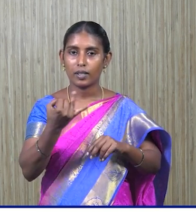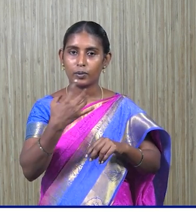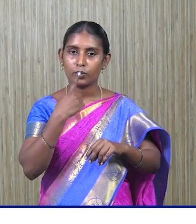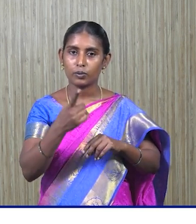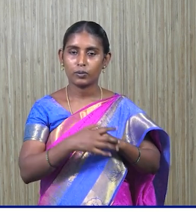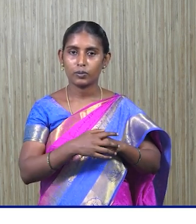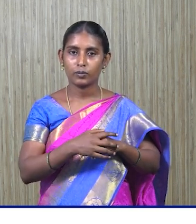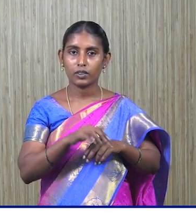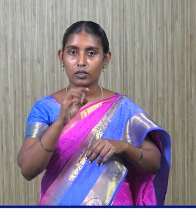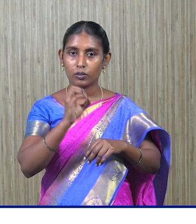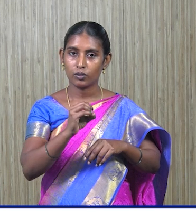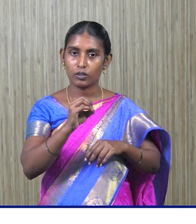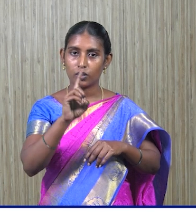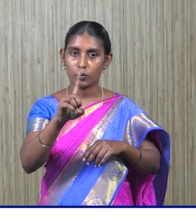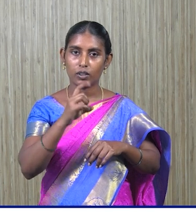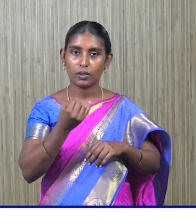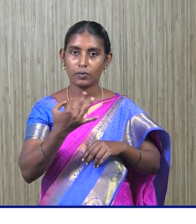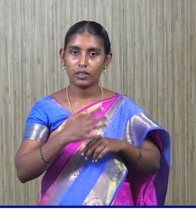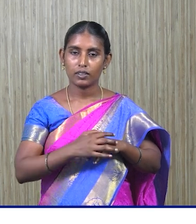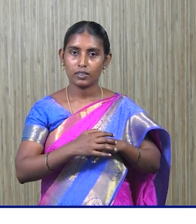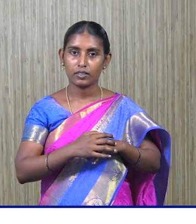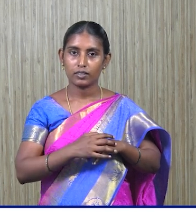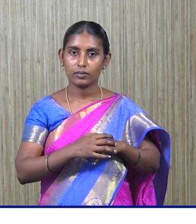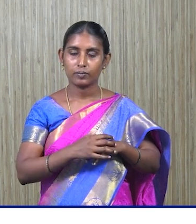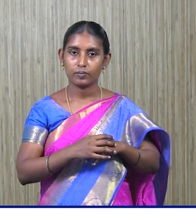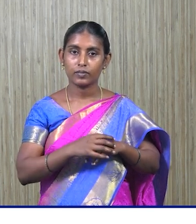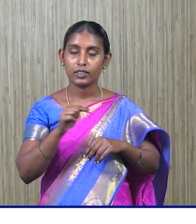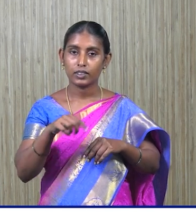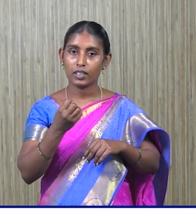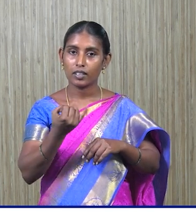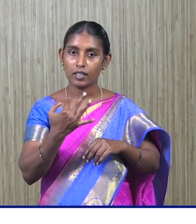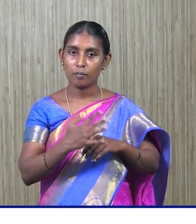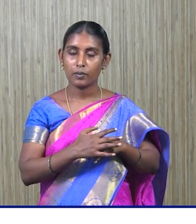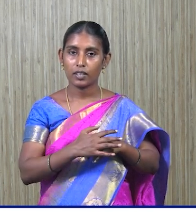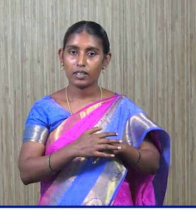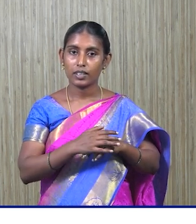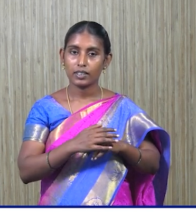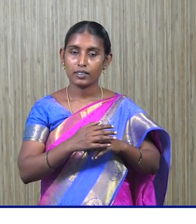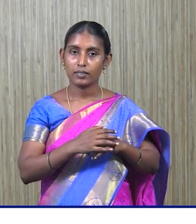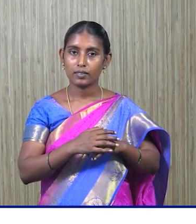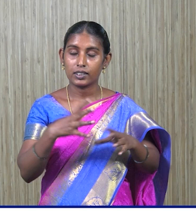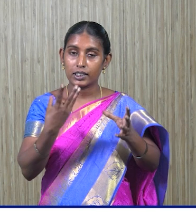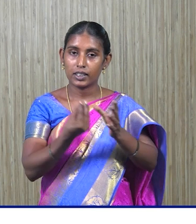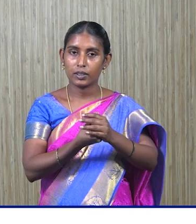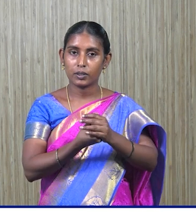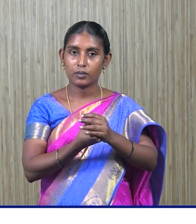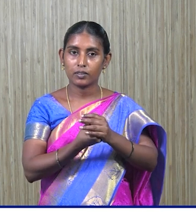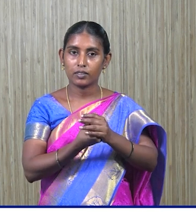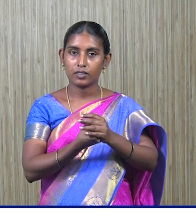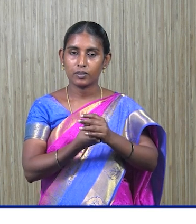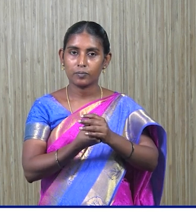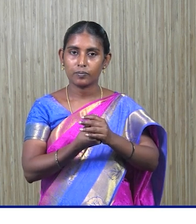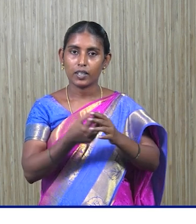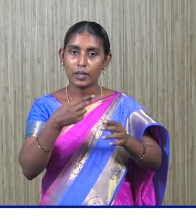கூறுகின்றோம். அப்போது ஜீரோ என்ற ஒரு எண், ஒரு சிறிய எண், அந்த எண் இயலன்களில் சென்று சேர்க்கும்போதும் அந்த